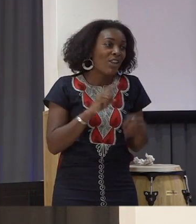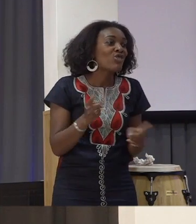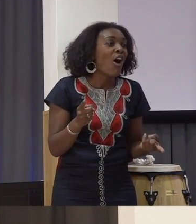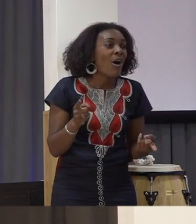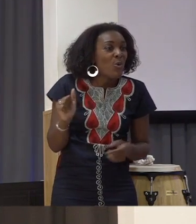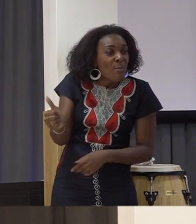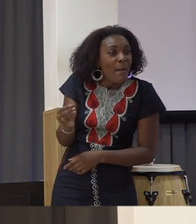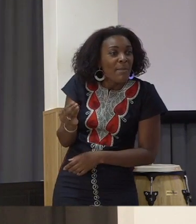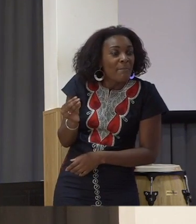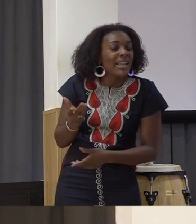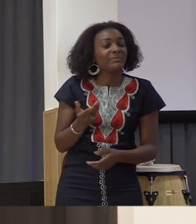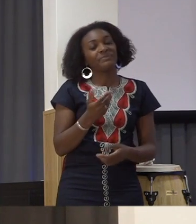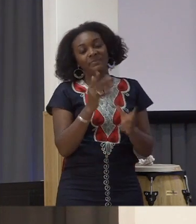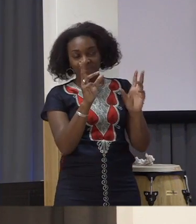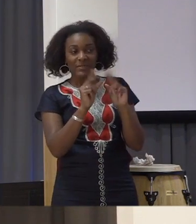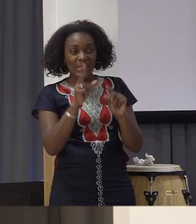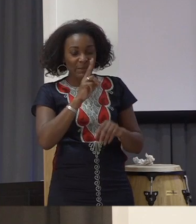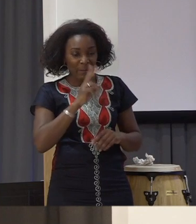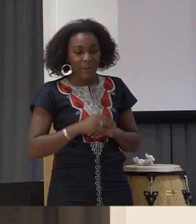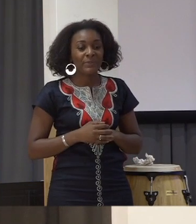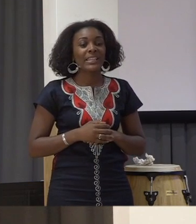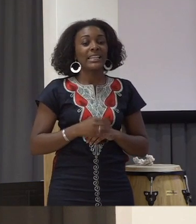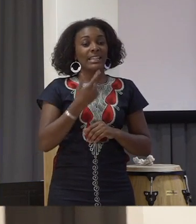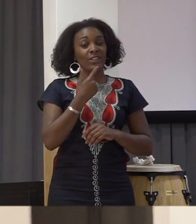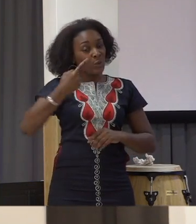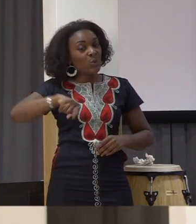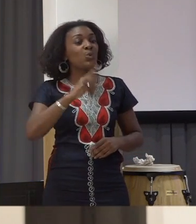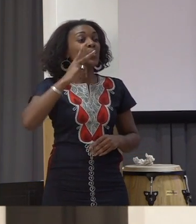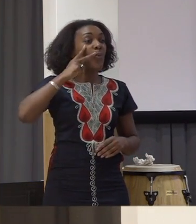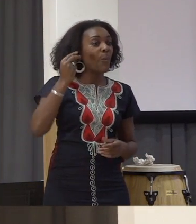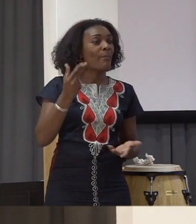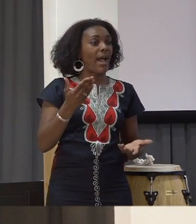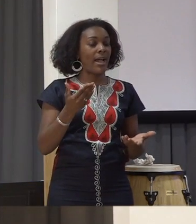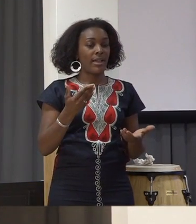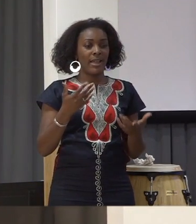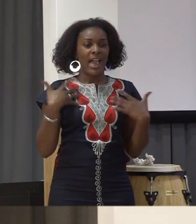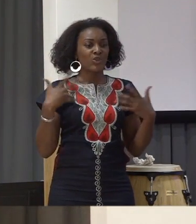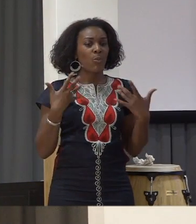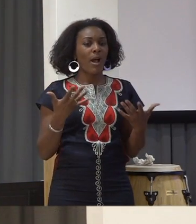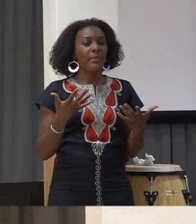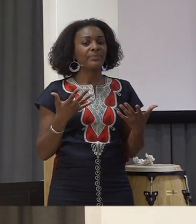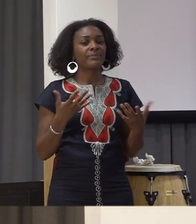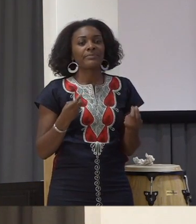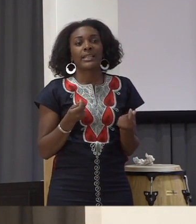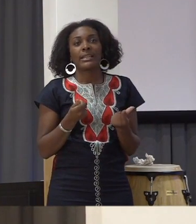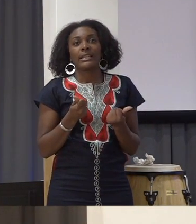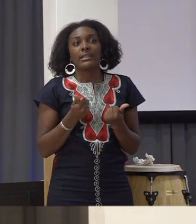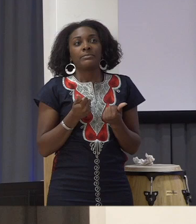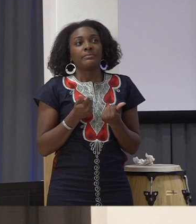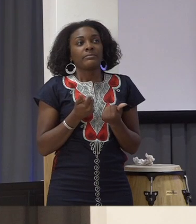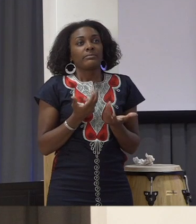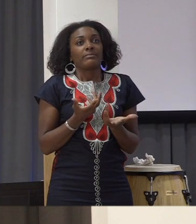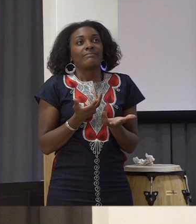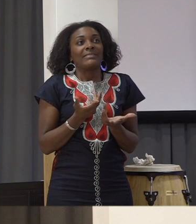Ça signifie ceci, c'est que pour nous, êtres humains, la joie, ce n'est pas quelque chose qui